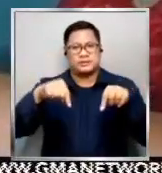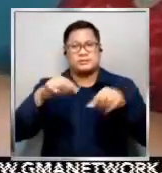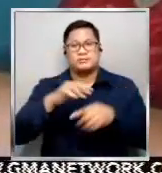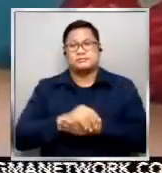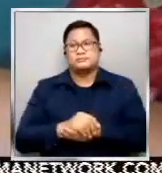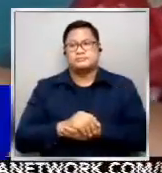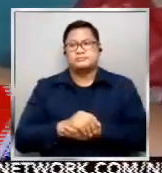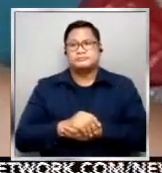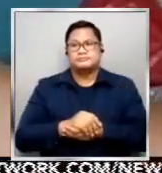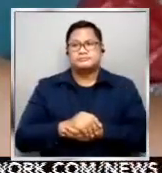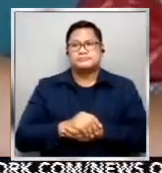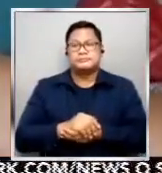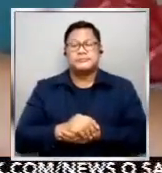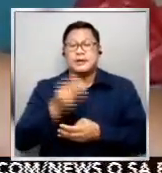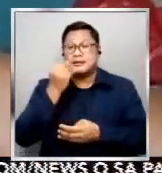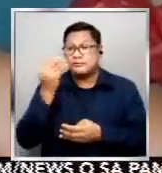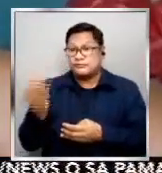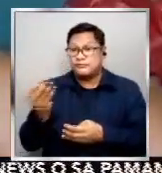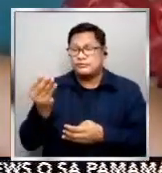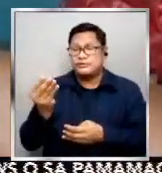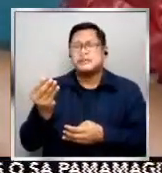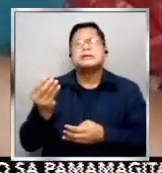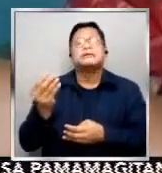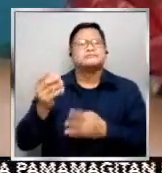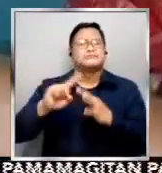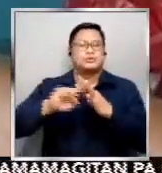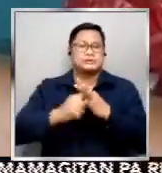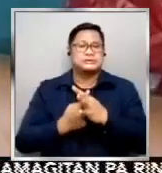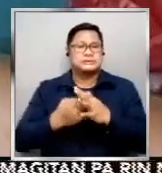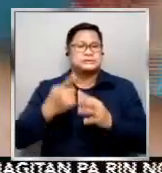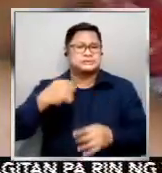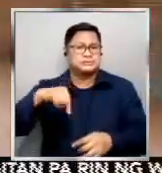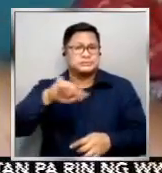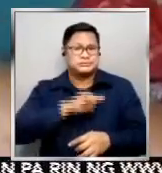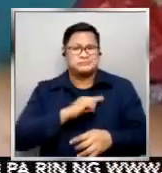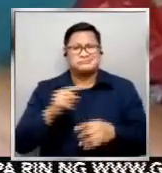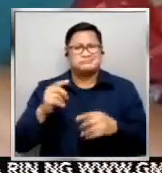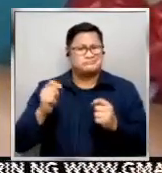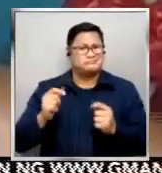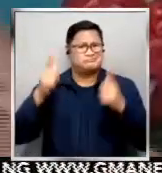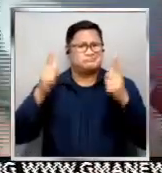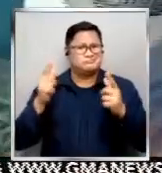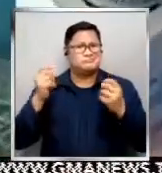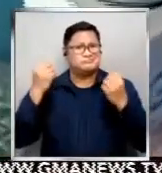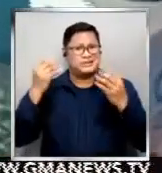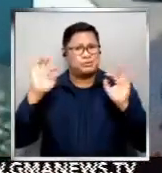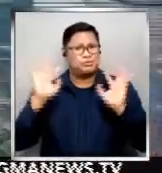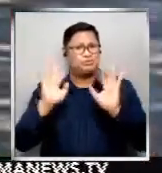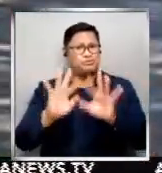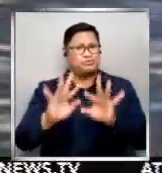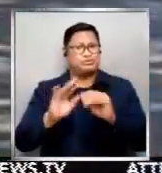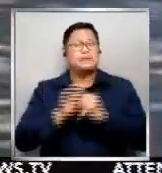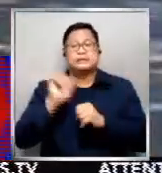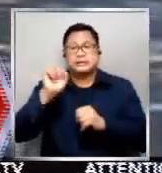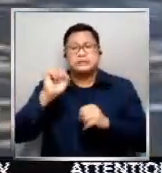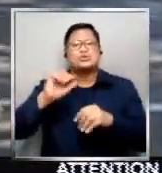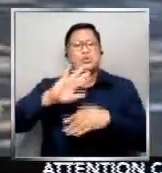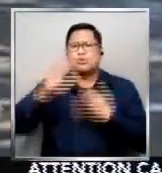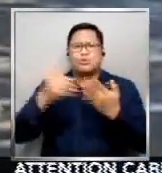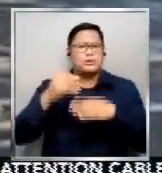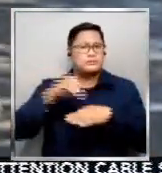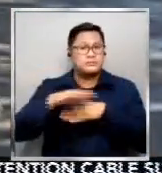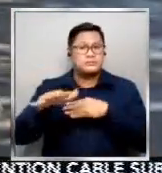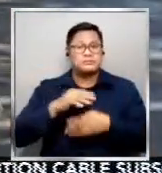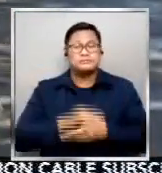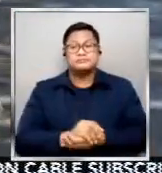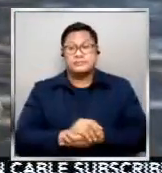Kaunti lang kasi simula pa lang namin. Hindi naman automatic na babalik agad. Apektado talaga kami. Ang dating masiglang